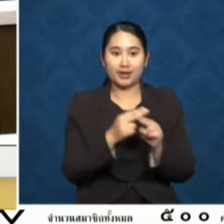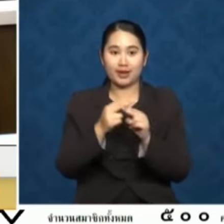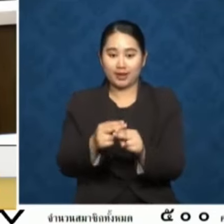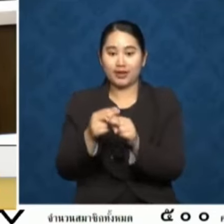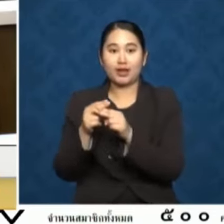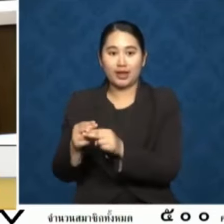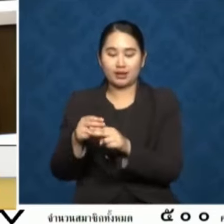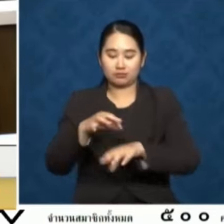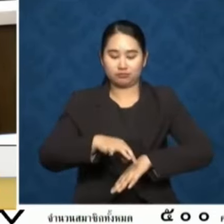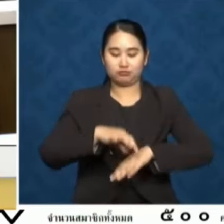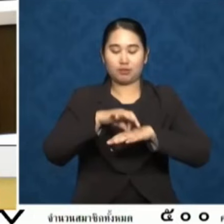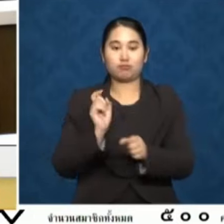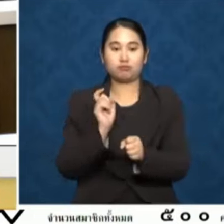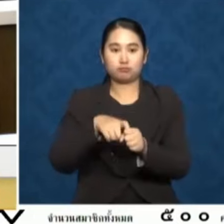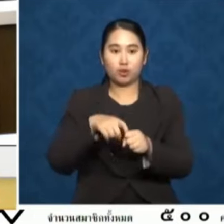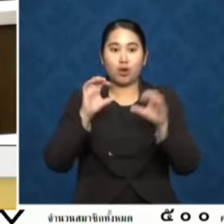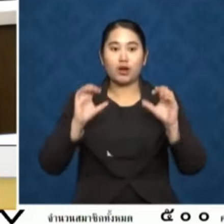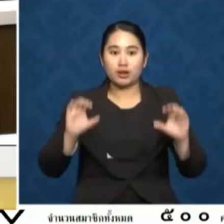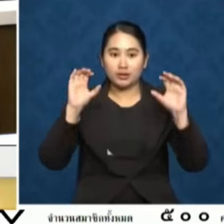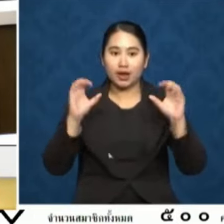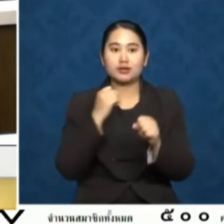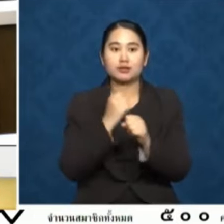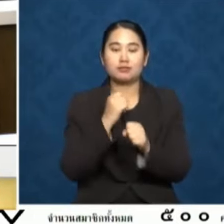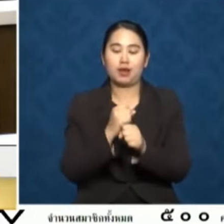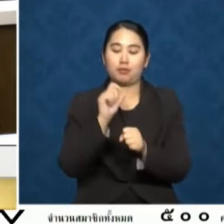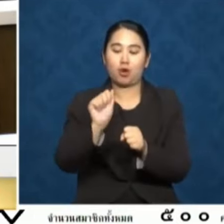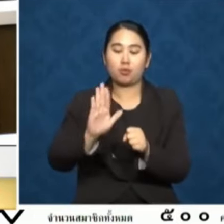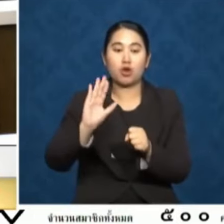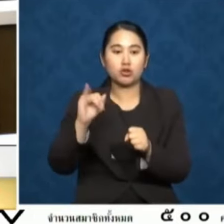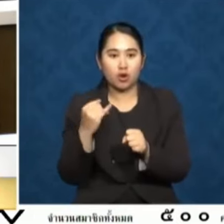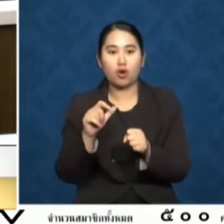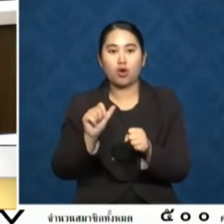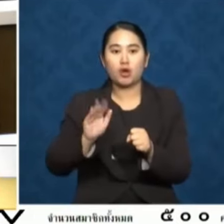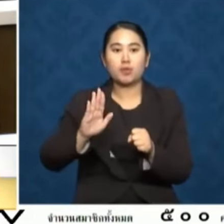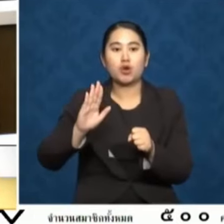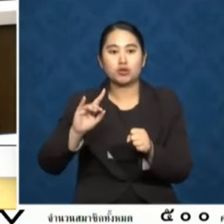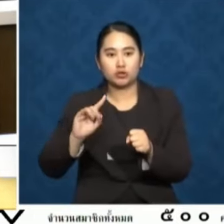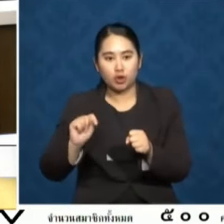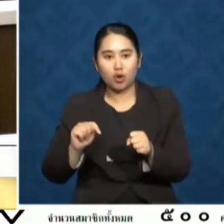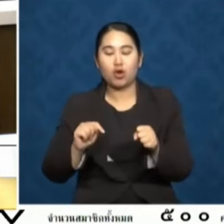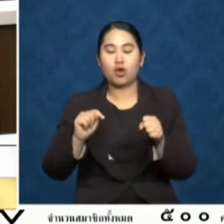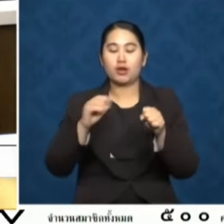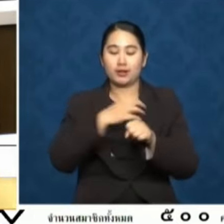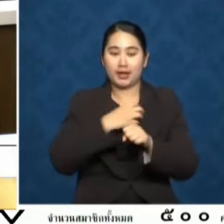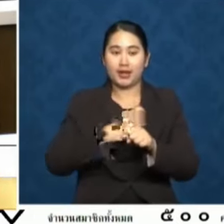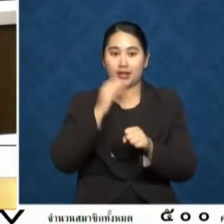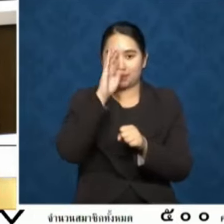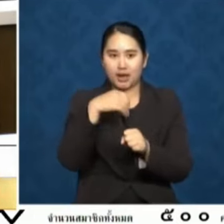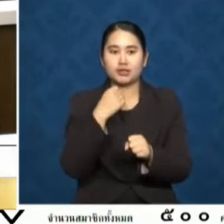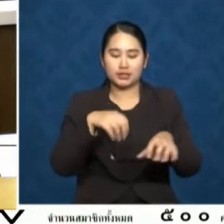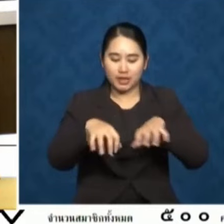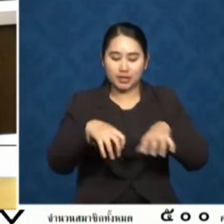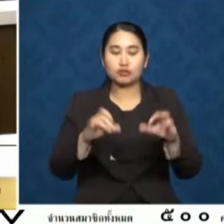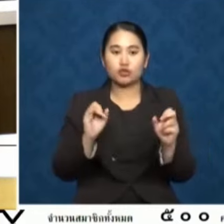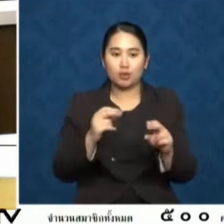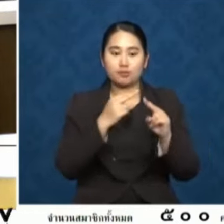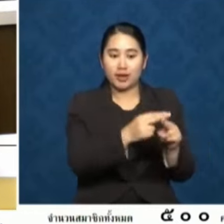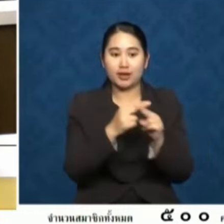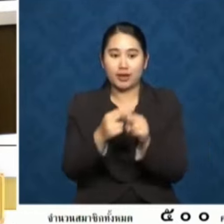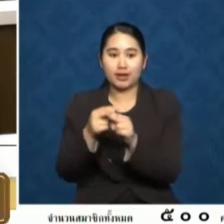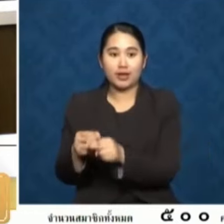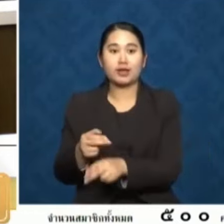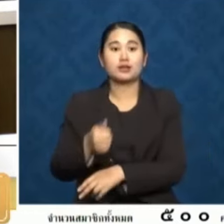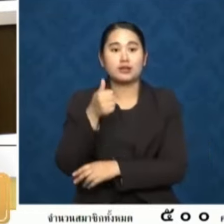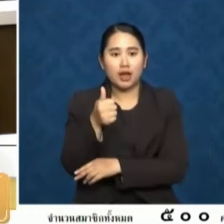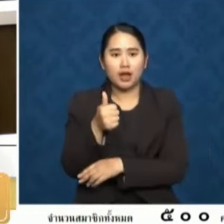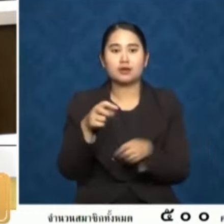บุคคลเข้าเป็นข้าราชการและพนักงานองค์การบริหารส่วนจังหวัดพนักงานเทศบาลพนักงานส่วนตำบลได้เอง